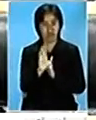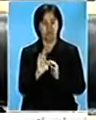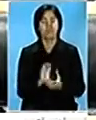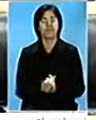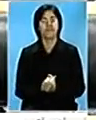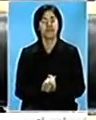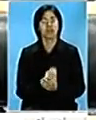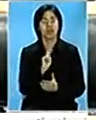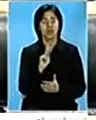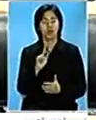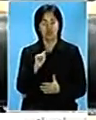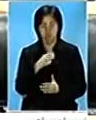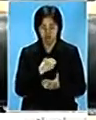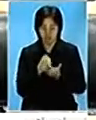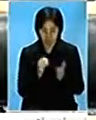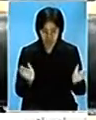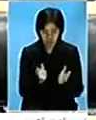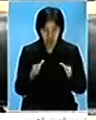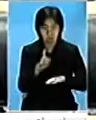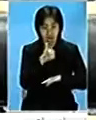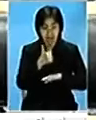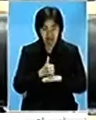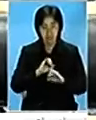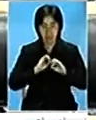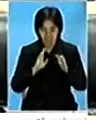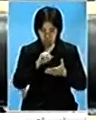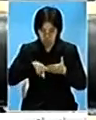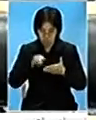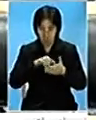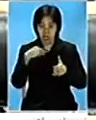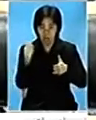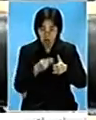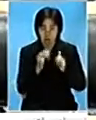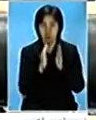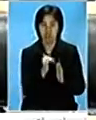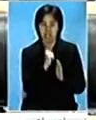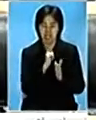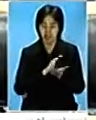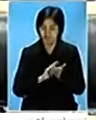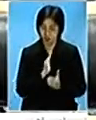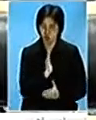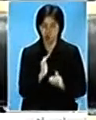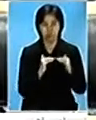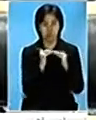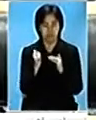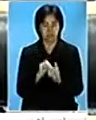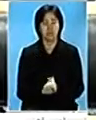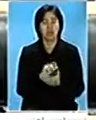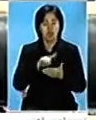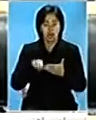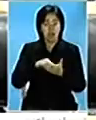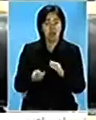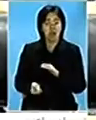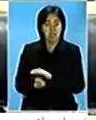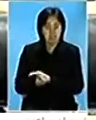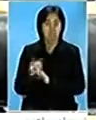ให้การเมืองเนี่ยมาด้วยความบริสุทธิ์ยุติธรรมแต่ขณะนี้เนี่ยการซื้อเสียงเนี่ยมันมีเข้ามาม